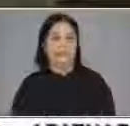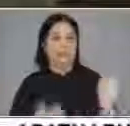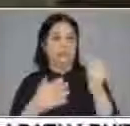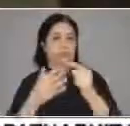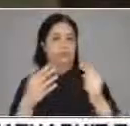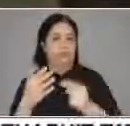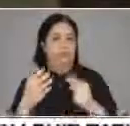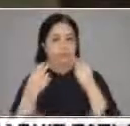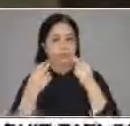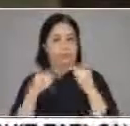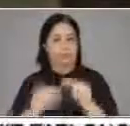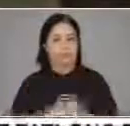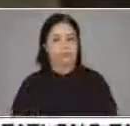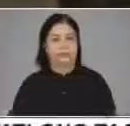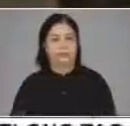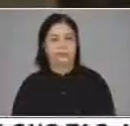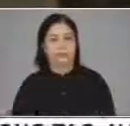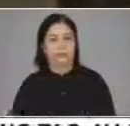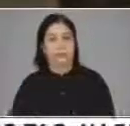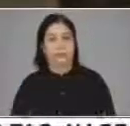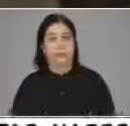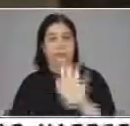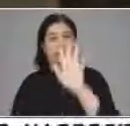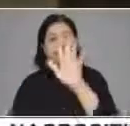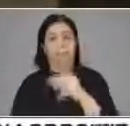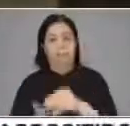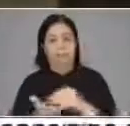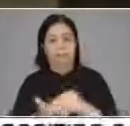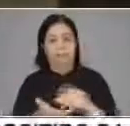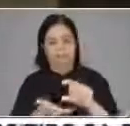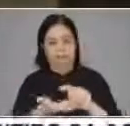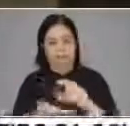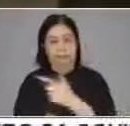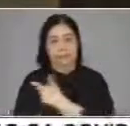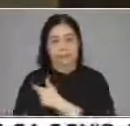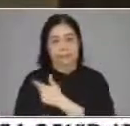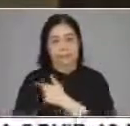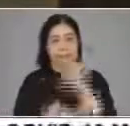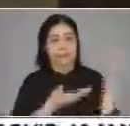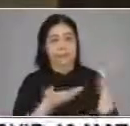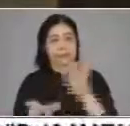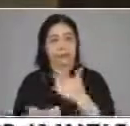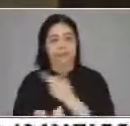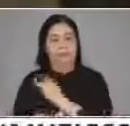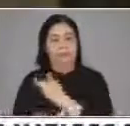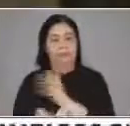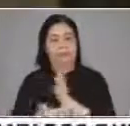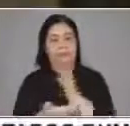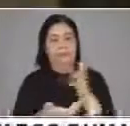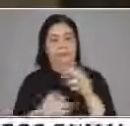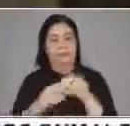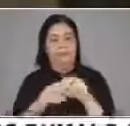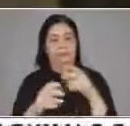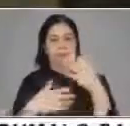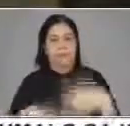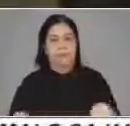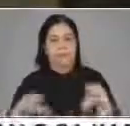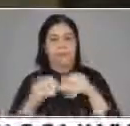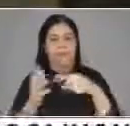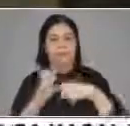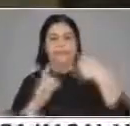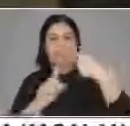Dumating na sa Pilipinas ang nasa 50,000 doses na COVID-19 vaccine mula sa Russia na Sputnik V